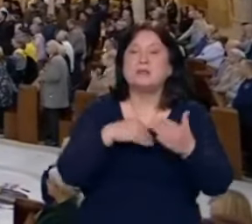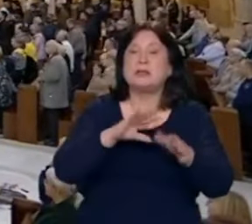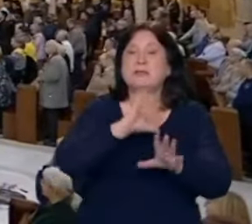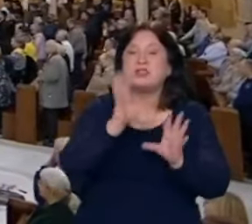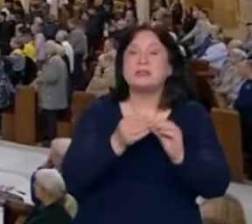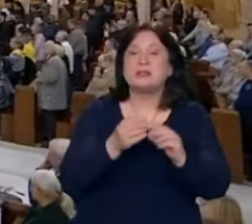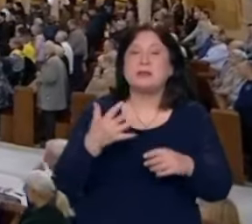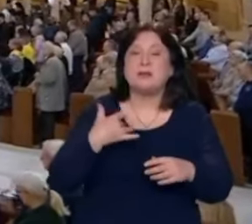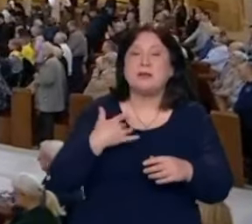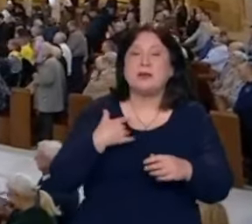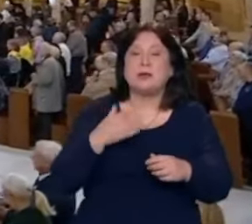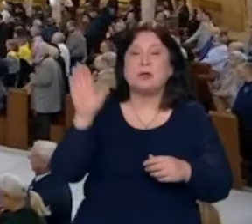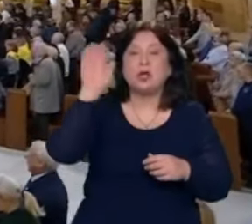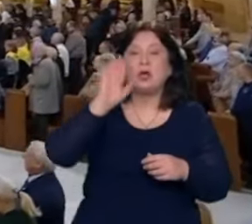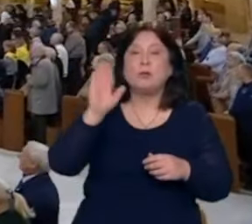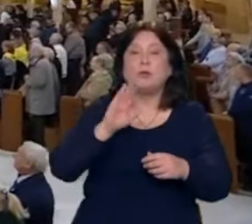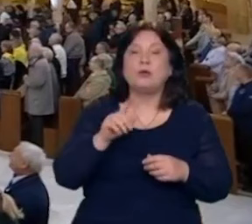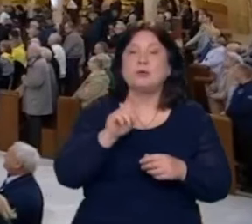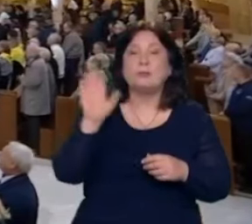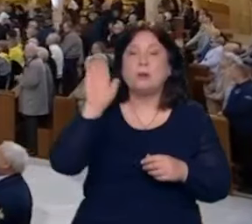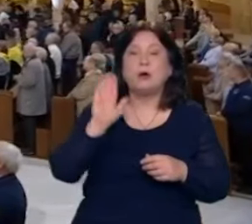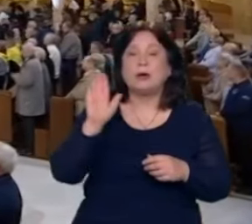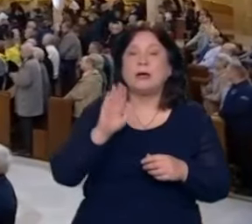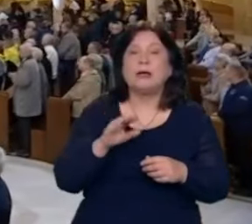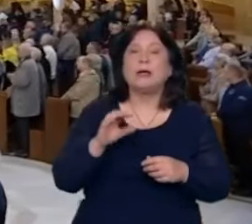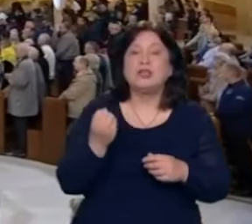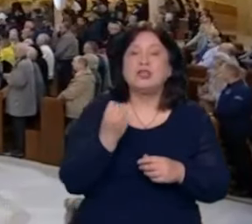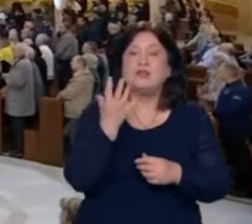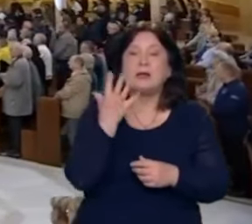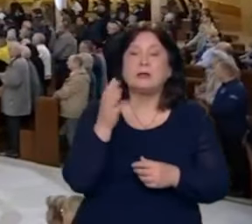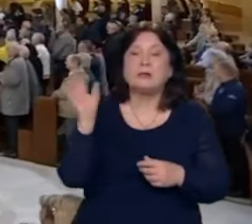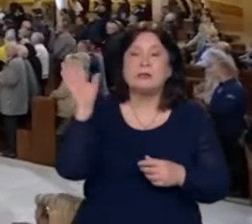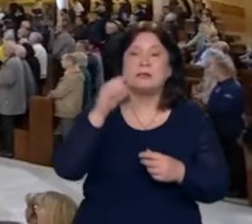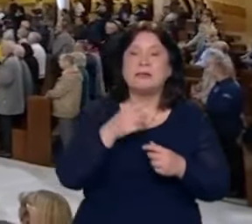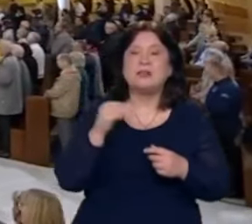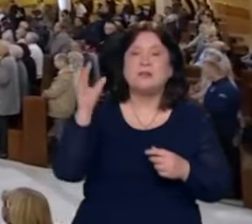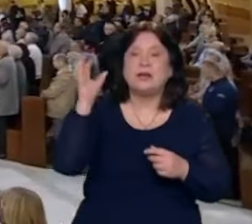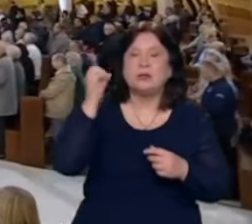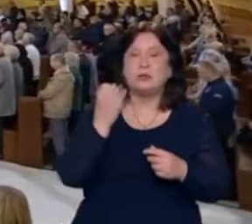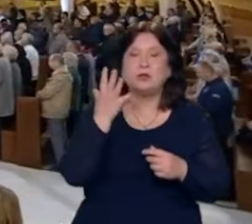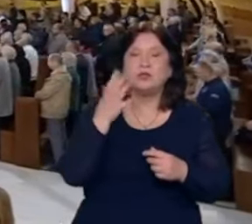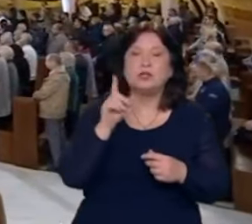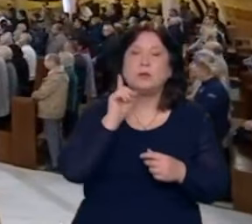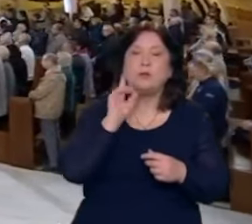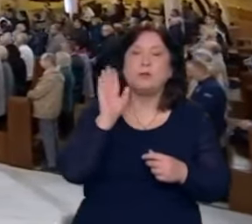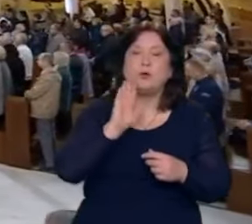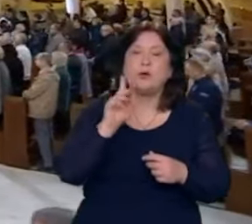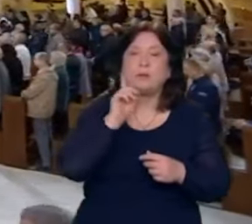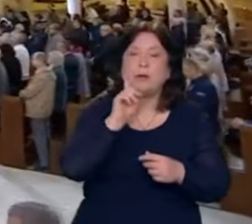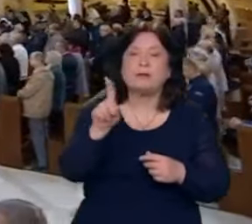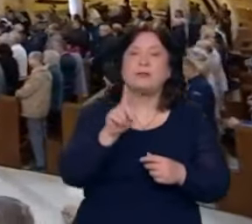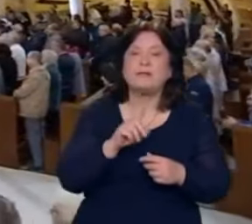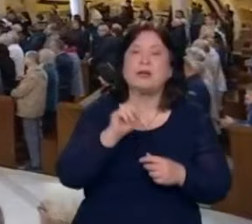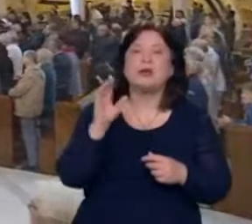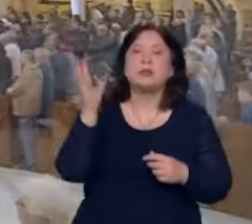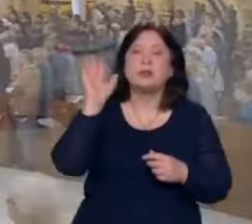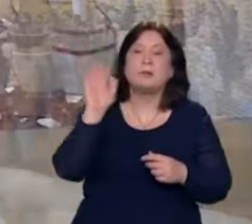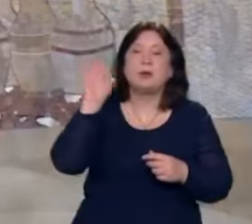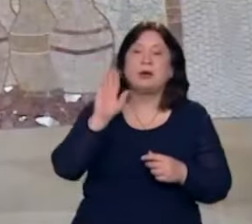wiekami bóg z Boga światłość ze światłości Bóg prawdziwy z Boga